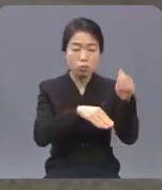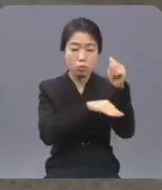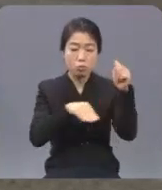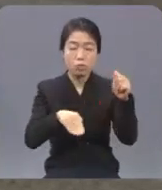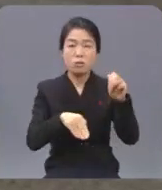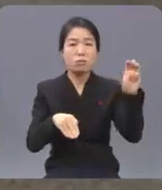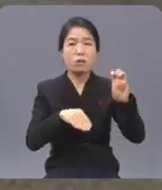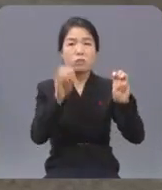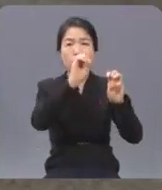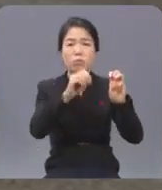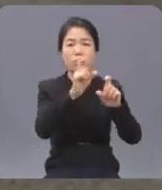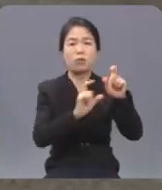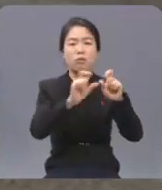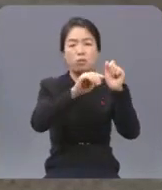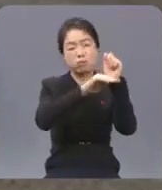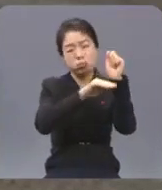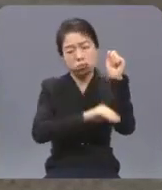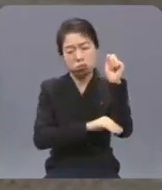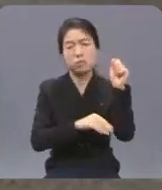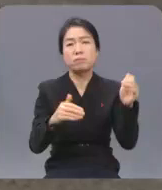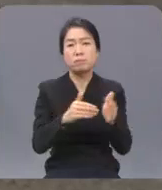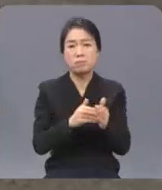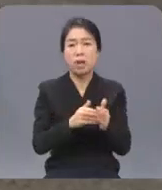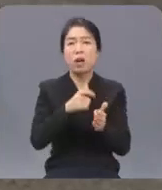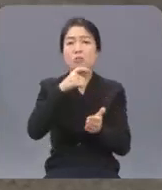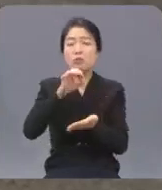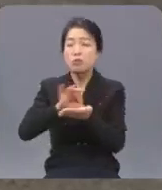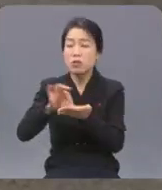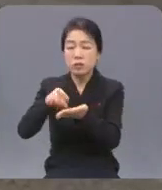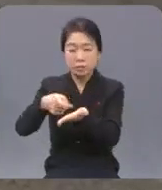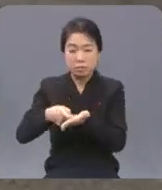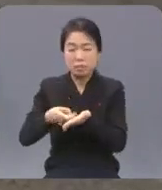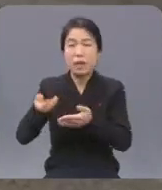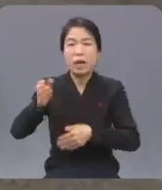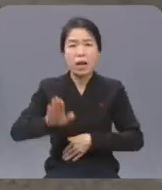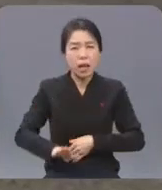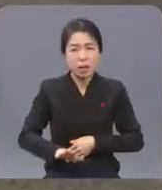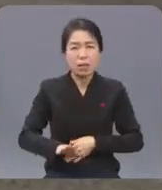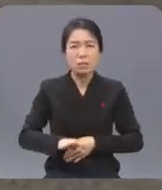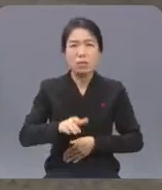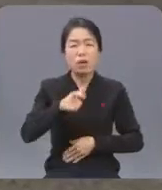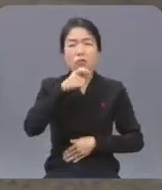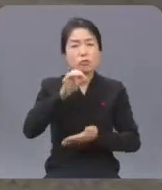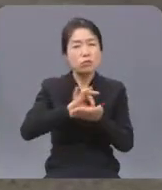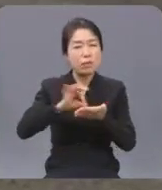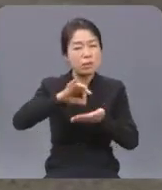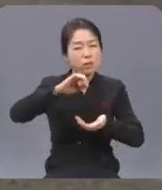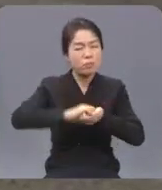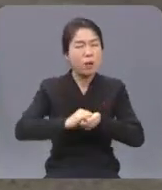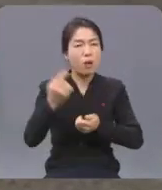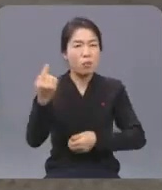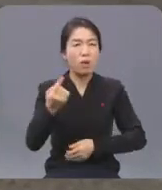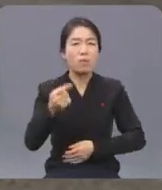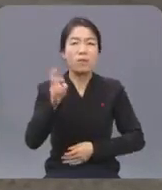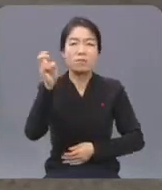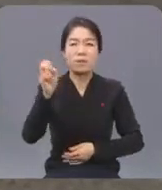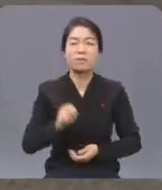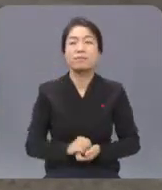30%대도 깨졌습니다. 물 사용량이 줄기는 했지만 제한급수 우려는 더 커졌습니다. 유승윤 기자의